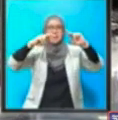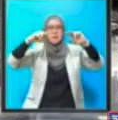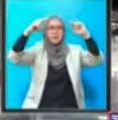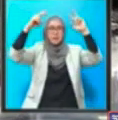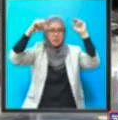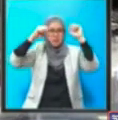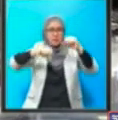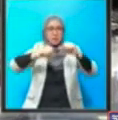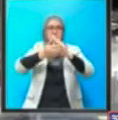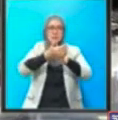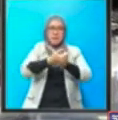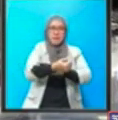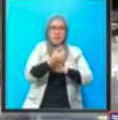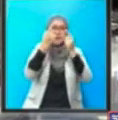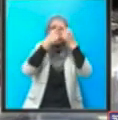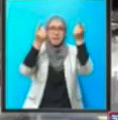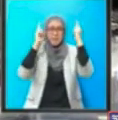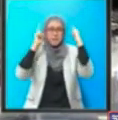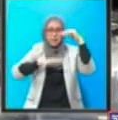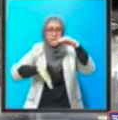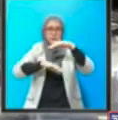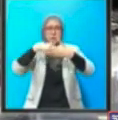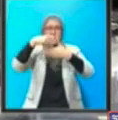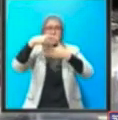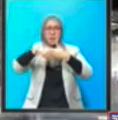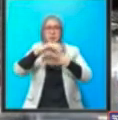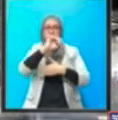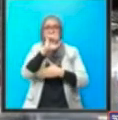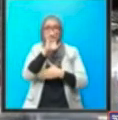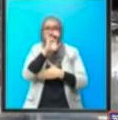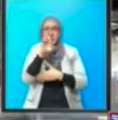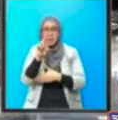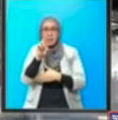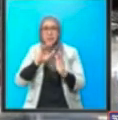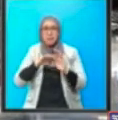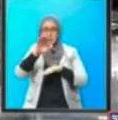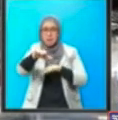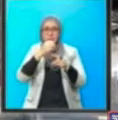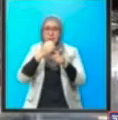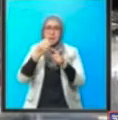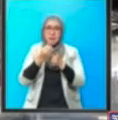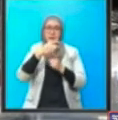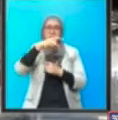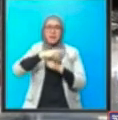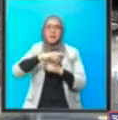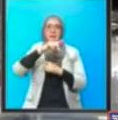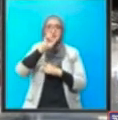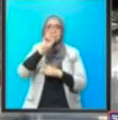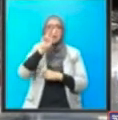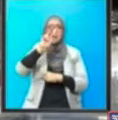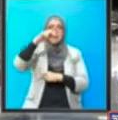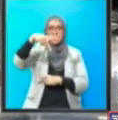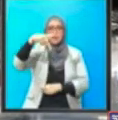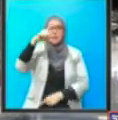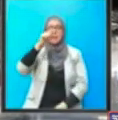keredhaan di bawah program dengan izin Carry Abang semen ataupun bencana.ppt cave sehingga tidak di